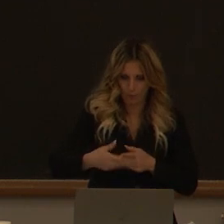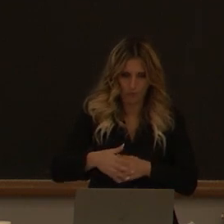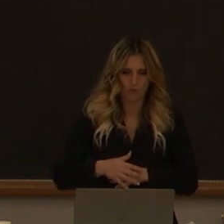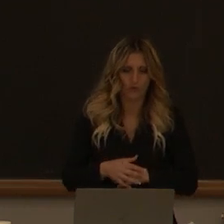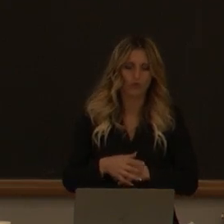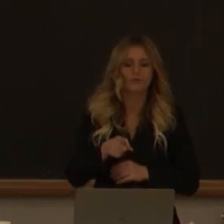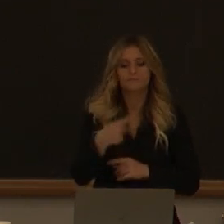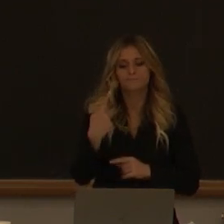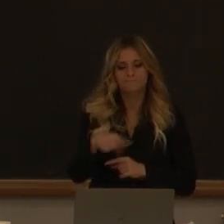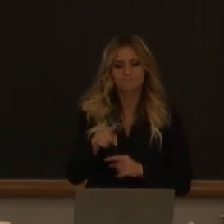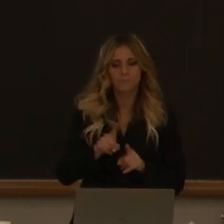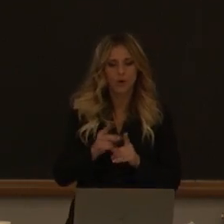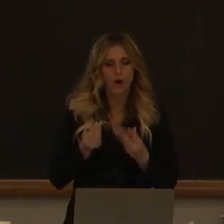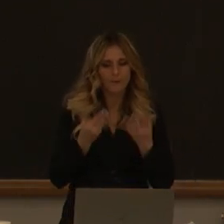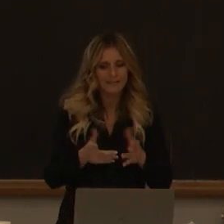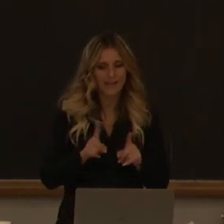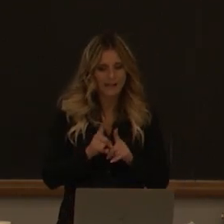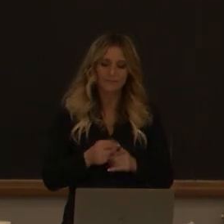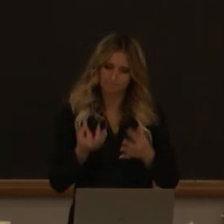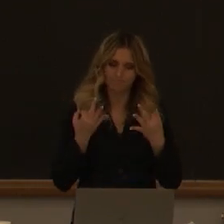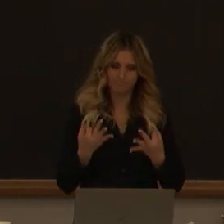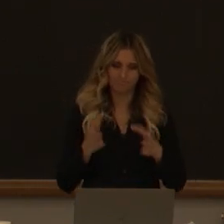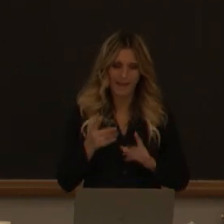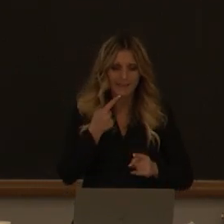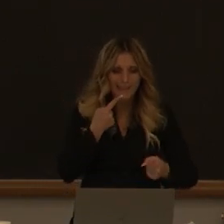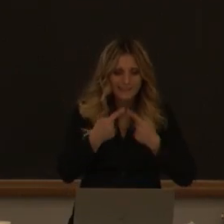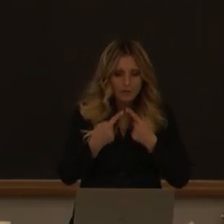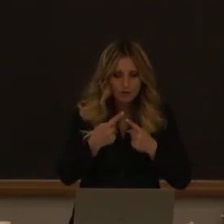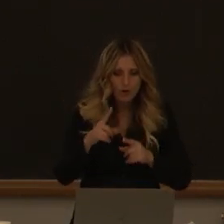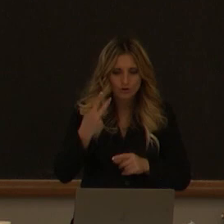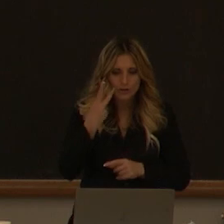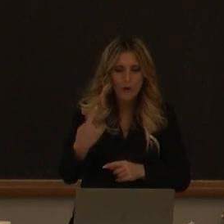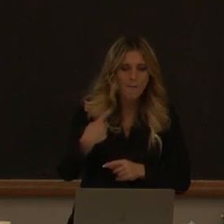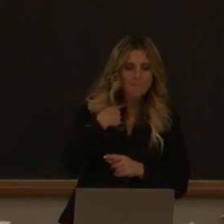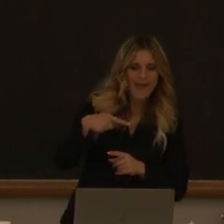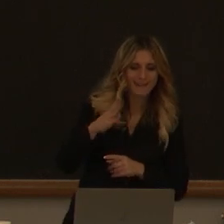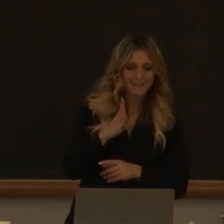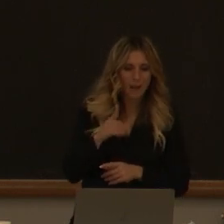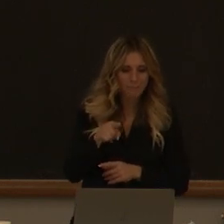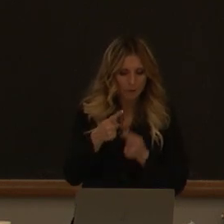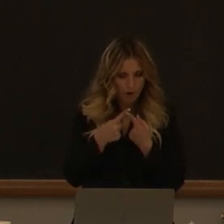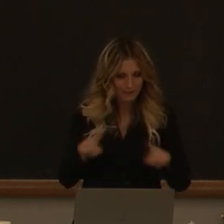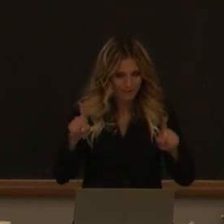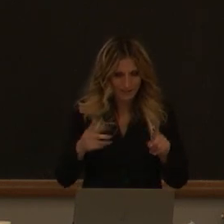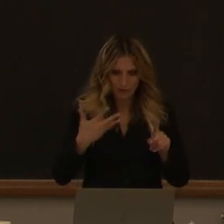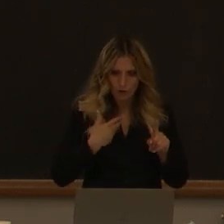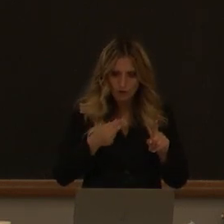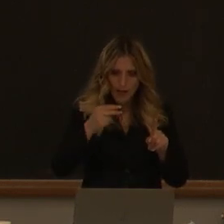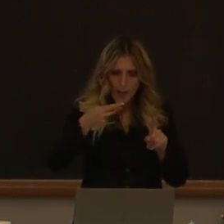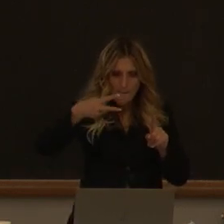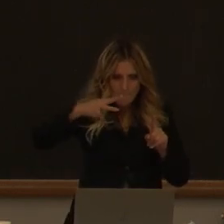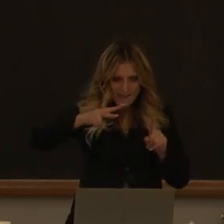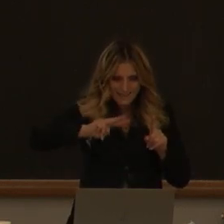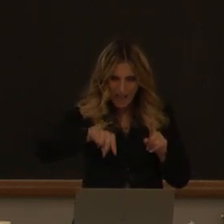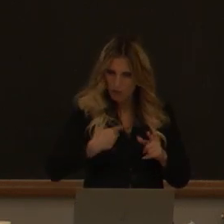più energica e molto più sostanziale il discorso della perdita della biodiversità, lo riprende in tantissimi passaggi ed